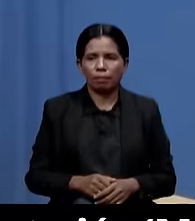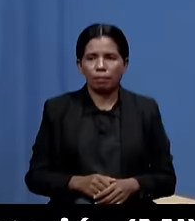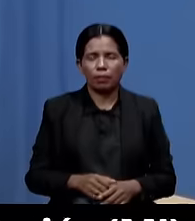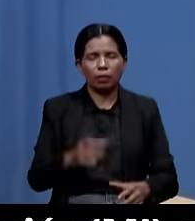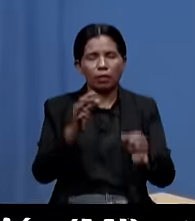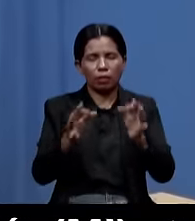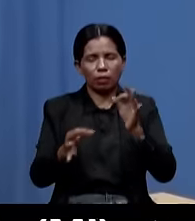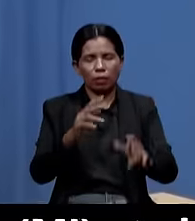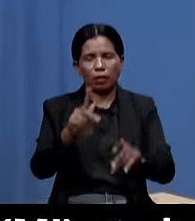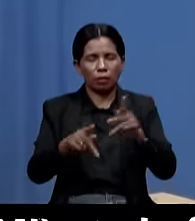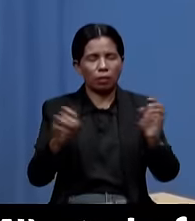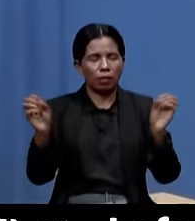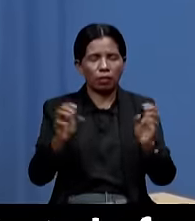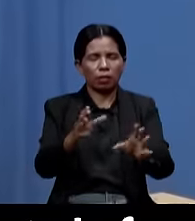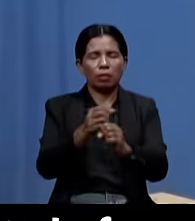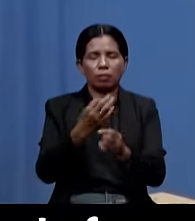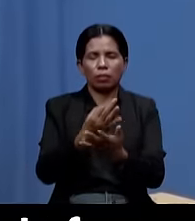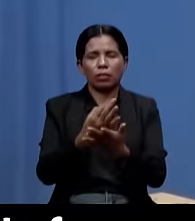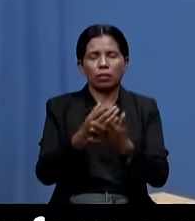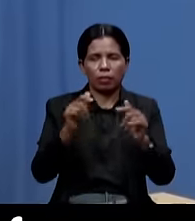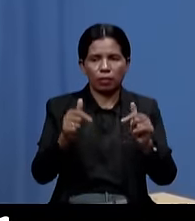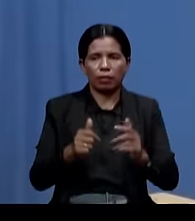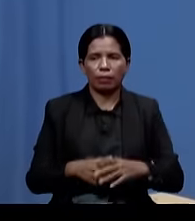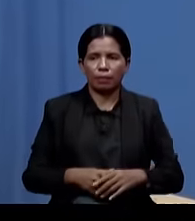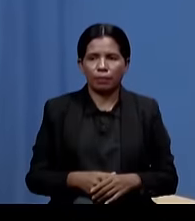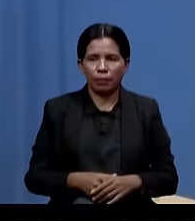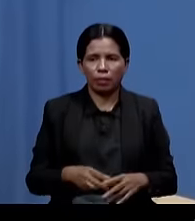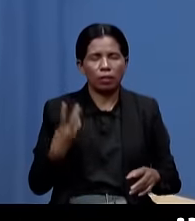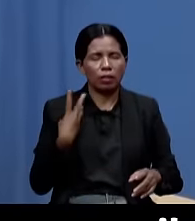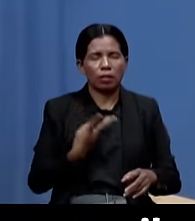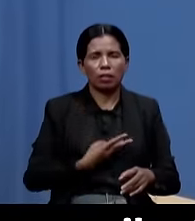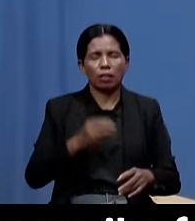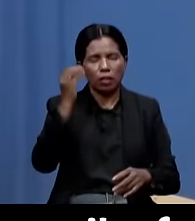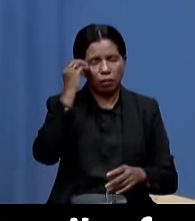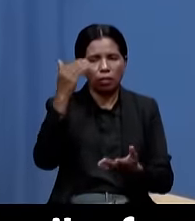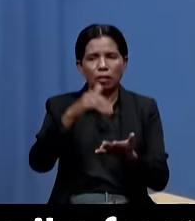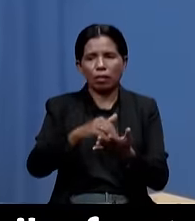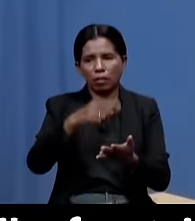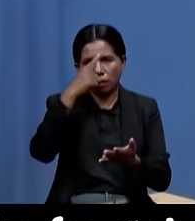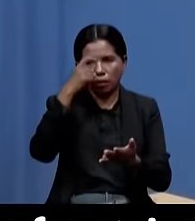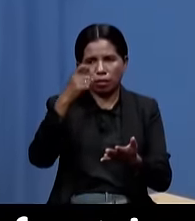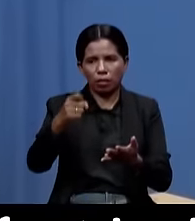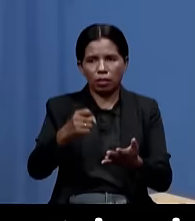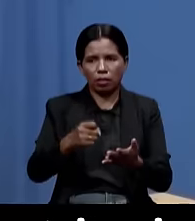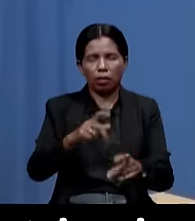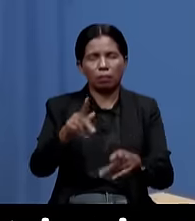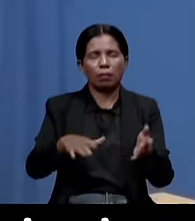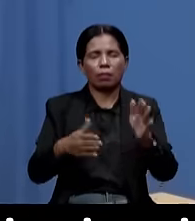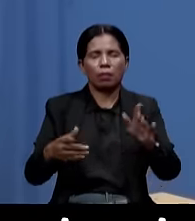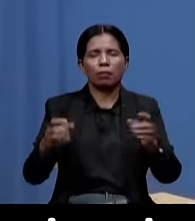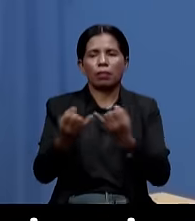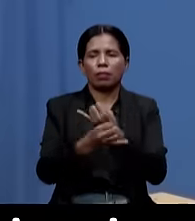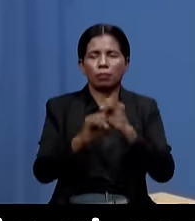sekarang maka pula meresi tidak nih. Ita hanya ingin file file. Tama saya dah mau pergi ke pulau mata bawah dua.